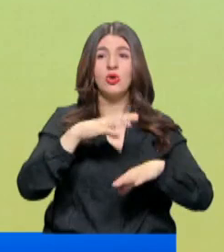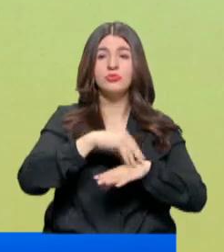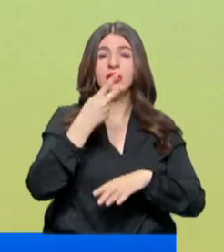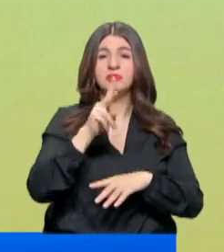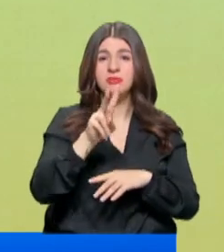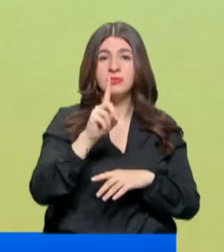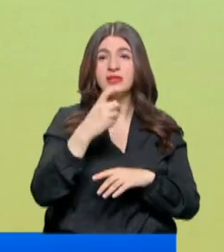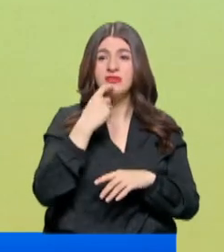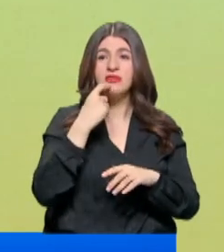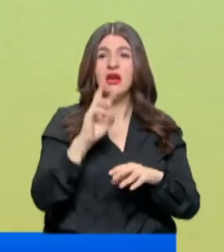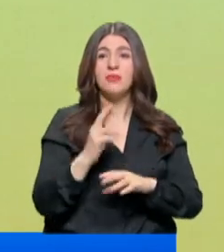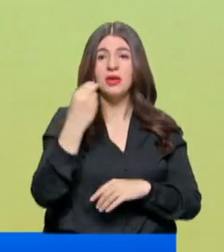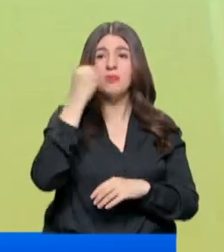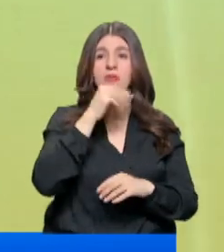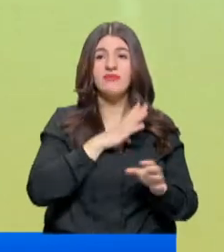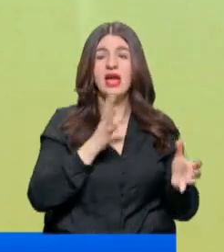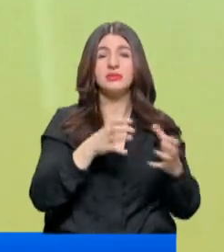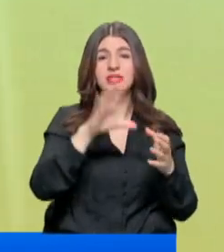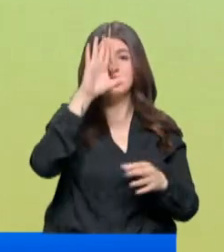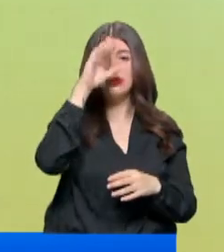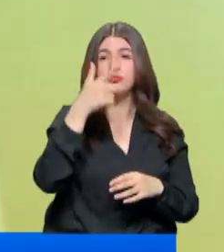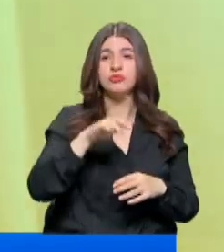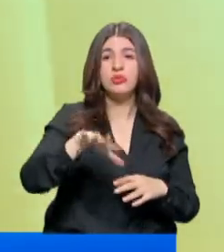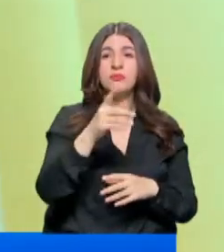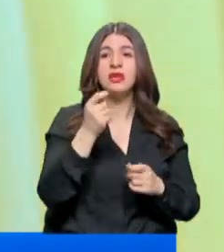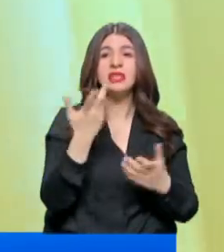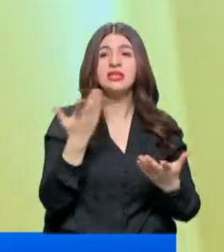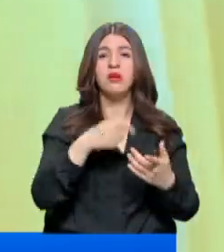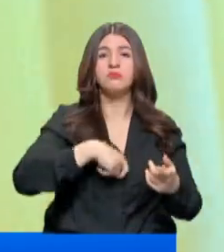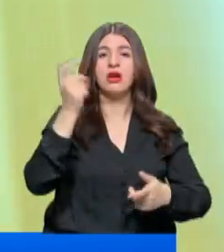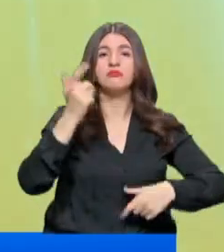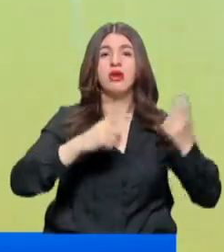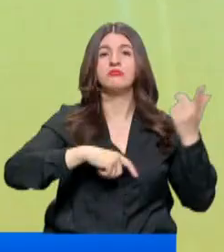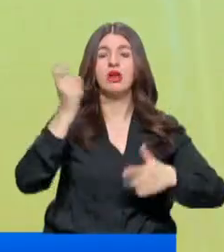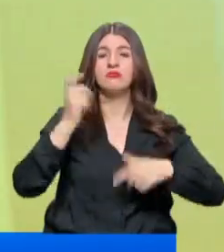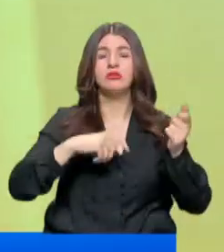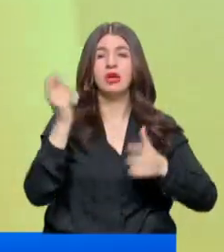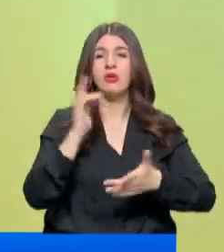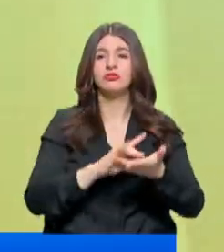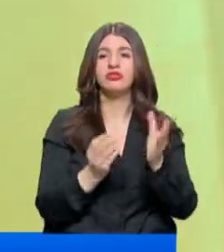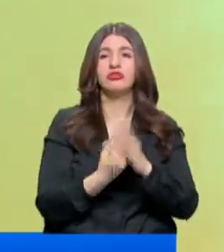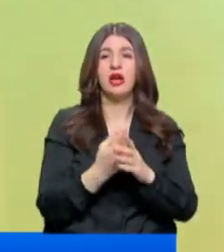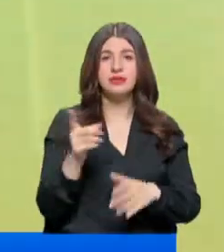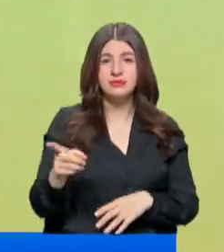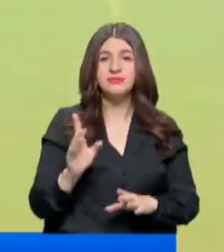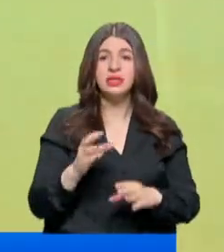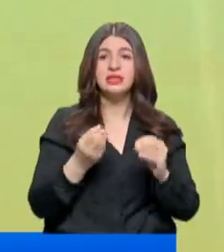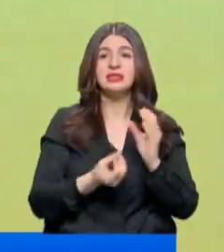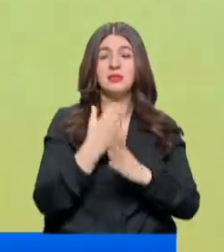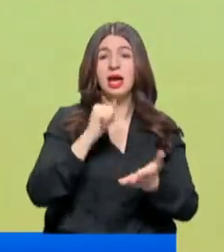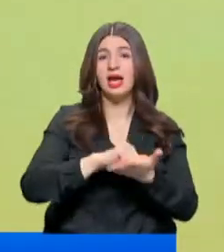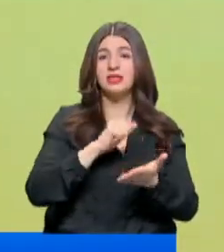2021 yılı raporu İmamoğlu ve mm istanbullular'ın parasını nasıl çarçur ettiğini ortaya koydu su bu